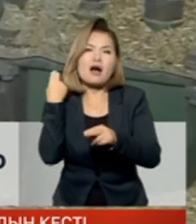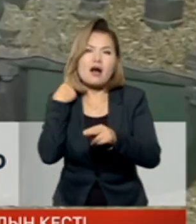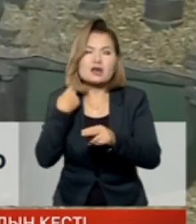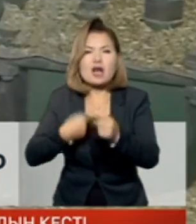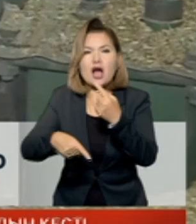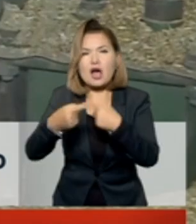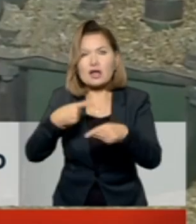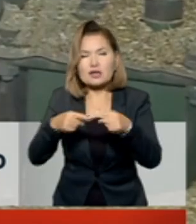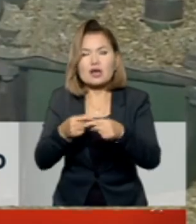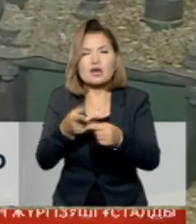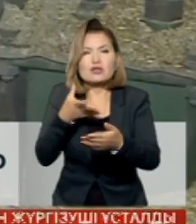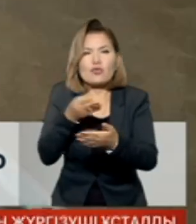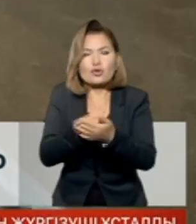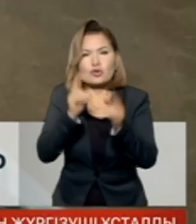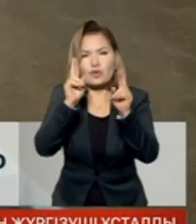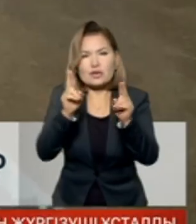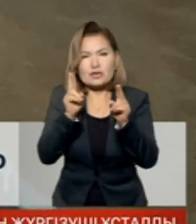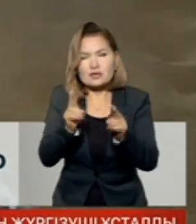ережесін өзгертуді ұсынды.